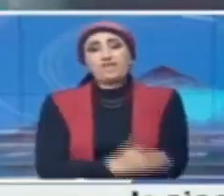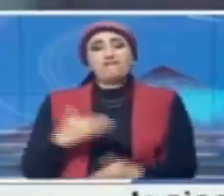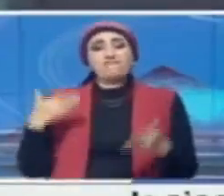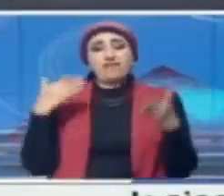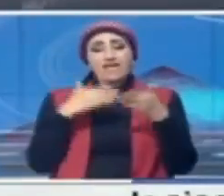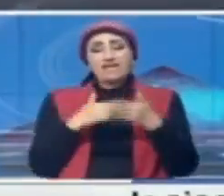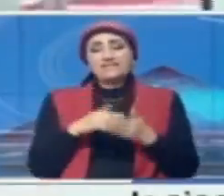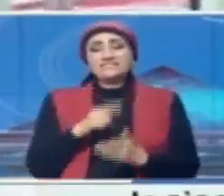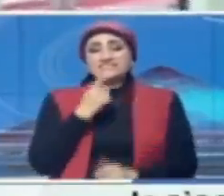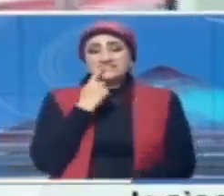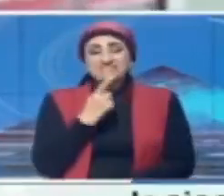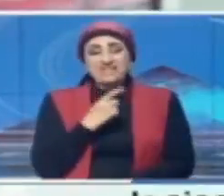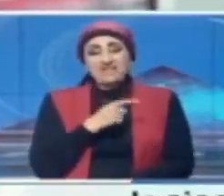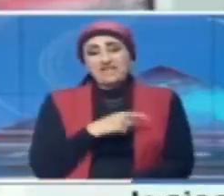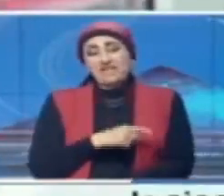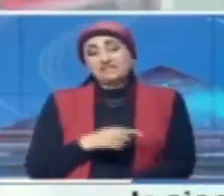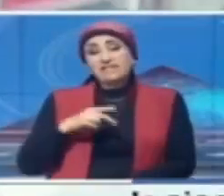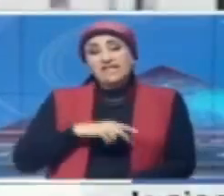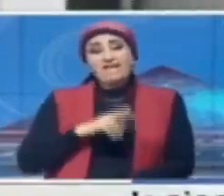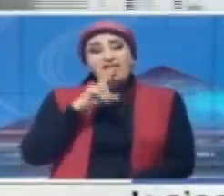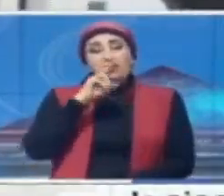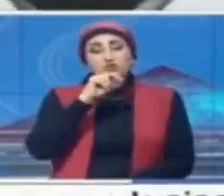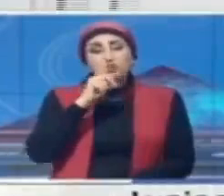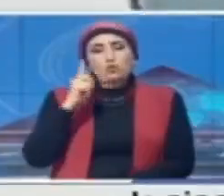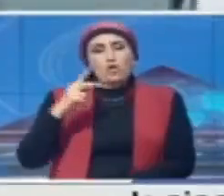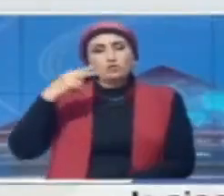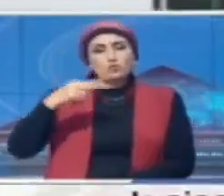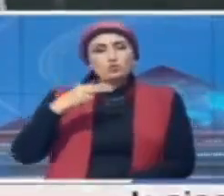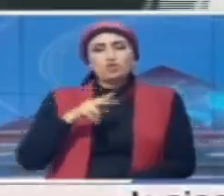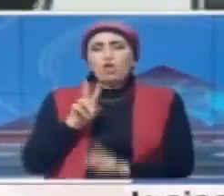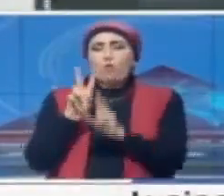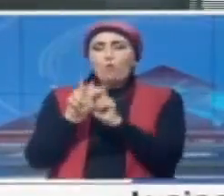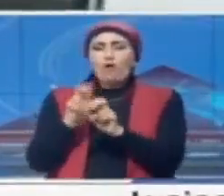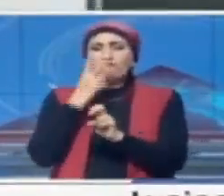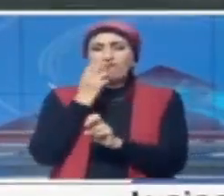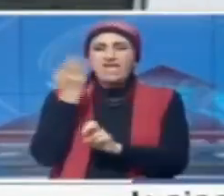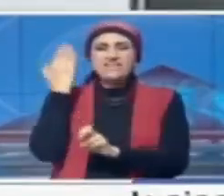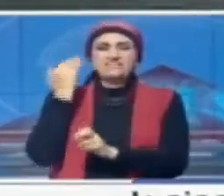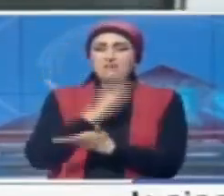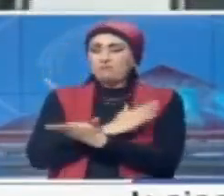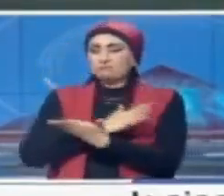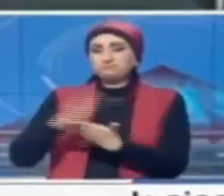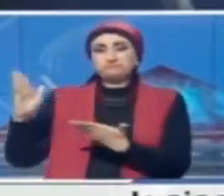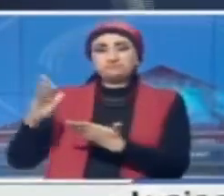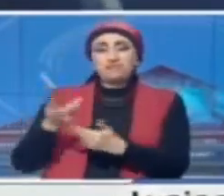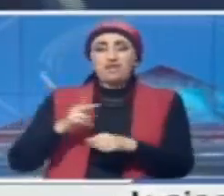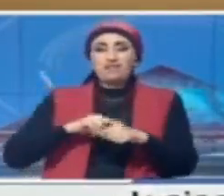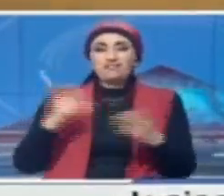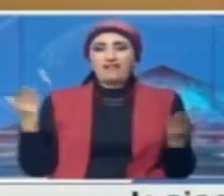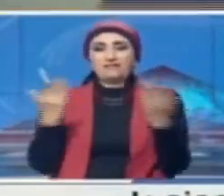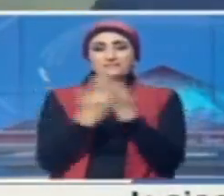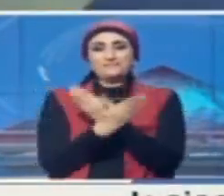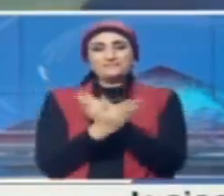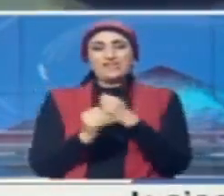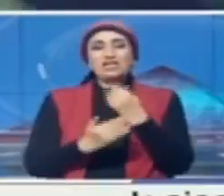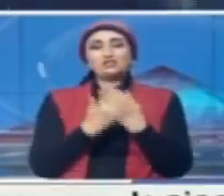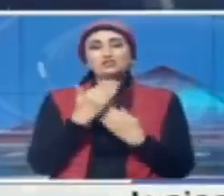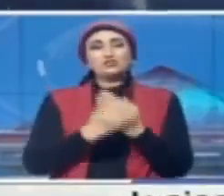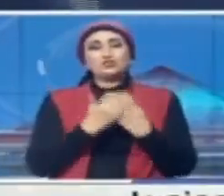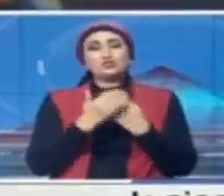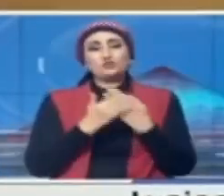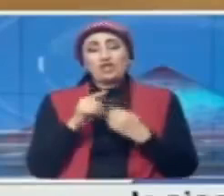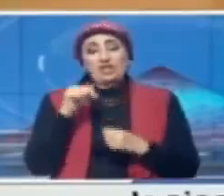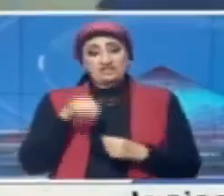عام 2021 سيتم وقف جميع القطارات القديمة عن العمل. لدية المصرية التي